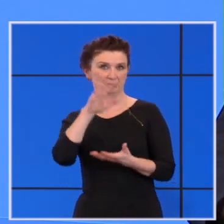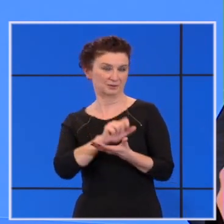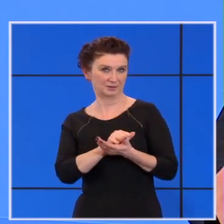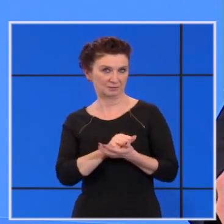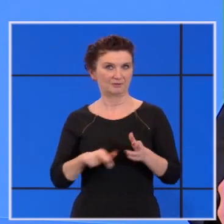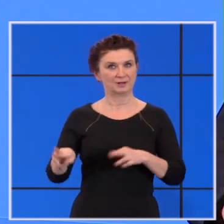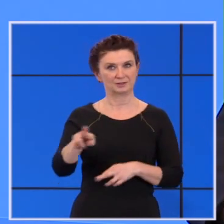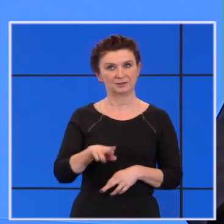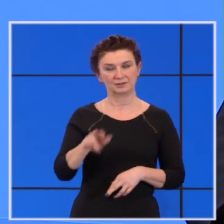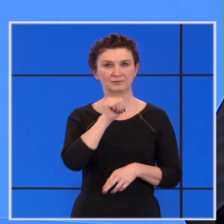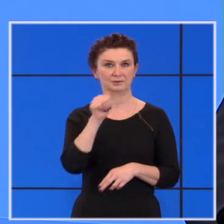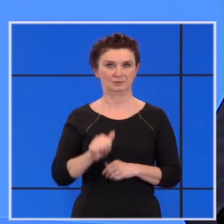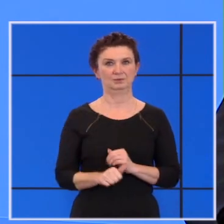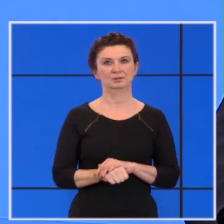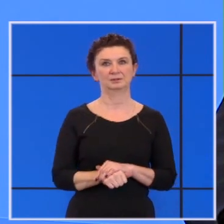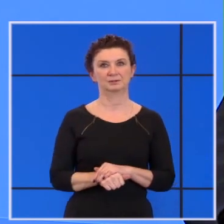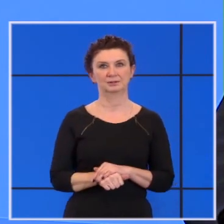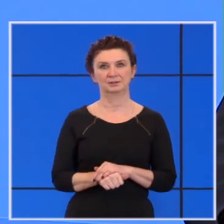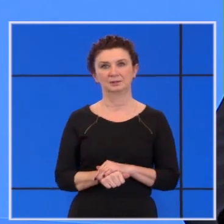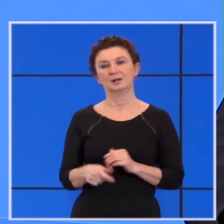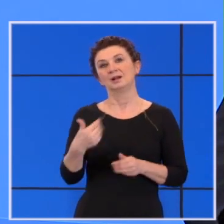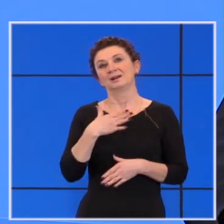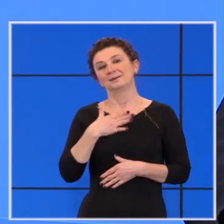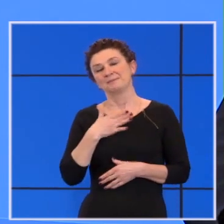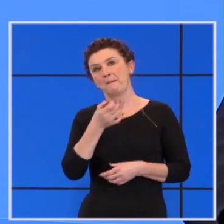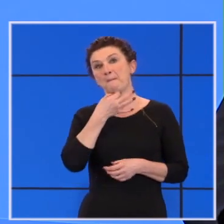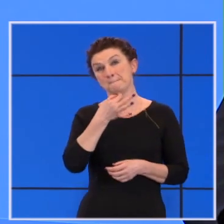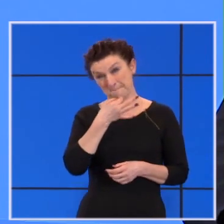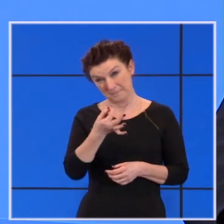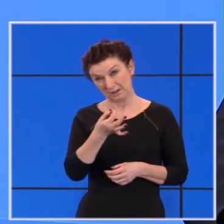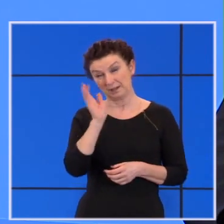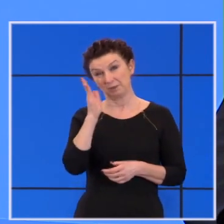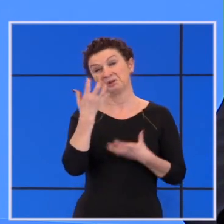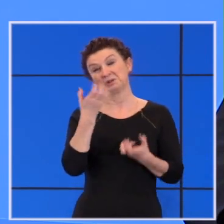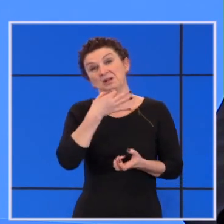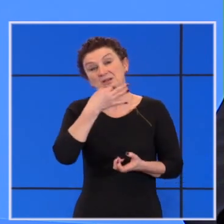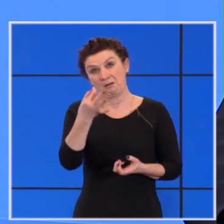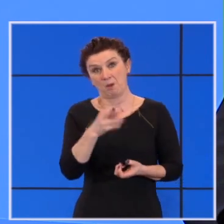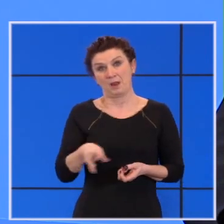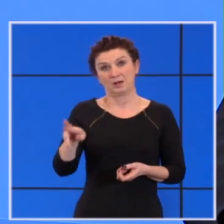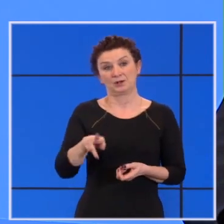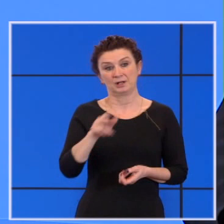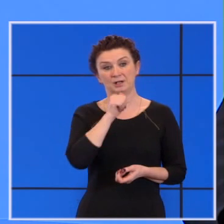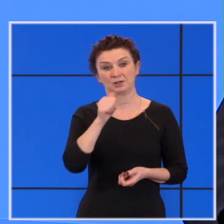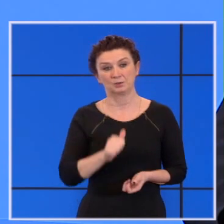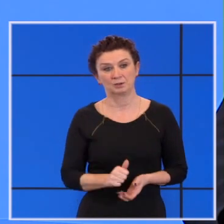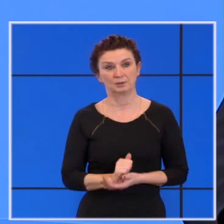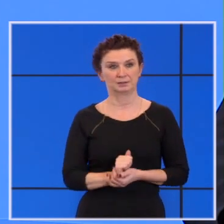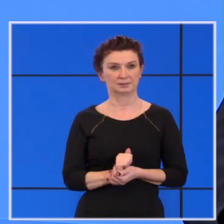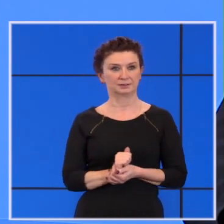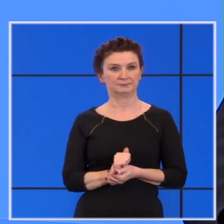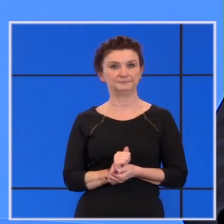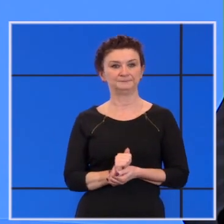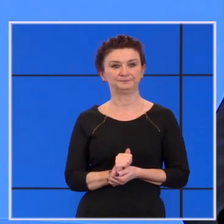Europejskiej. Ja mam pewnie kilka pytań, które będę chciała zadać na Radzie Europejskiej. Po pierwsze,